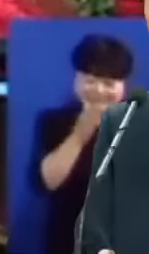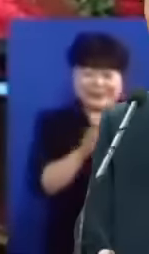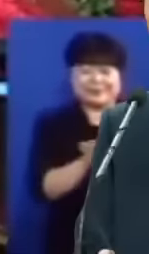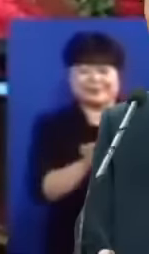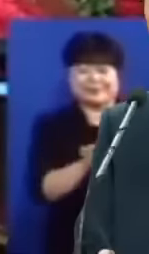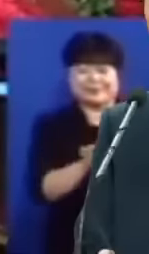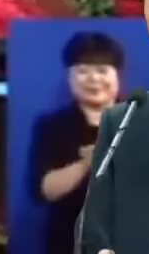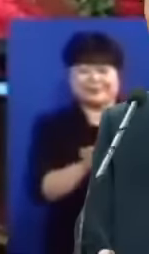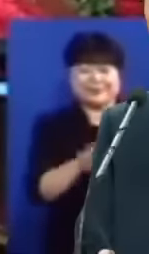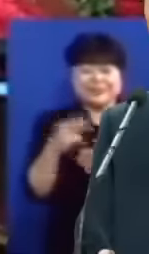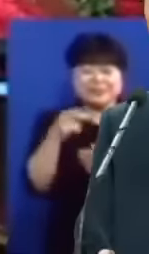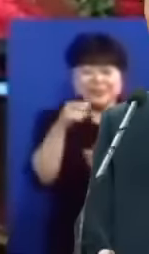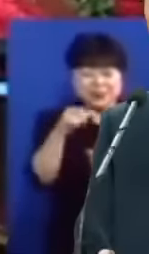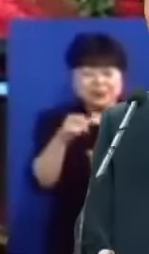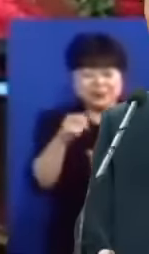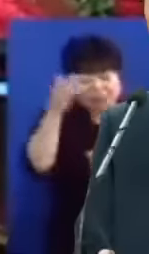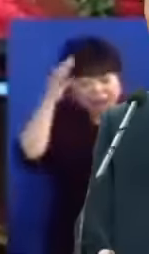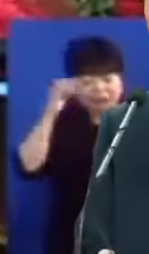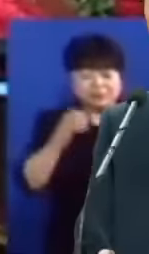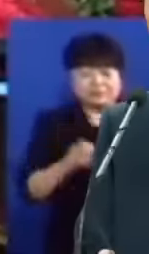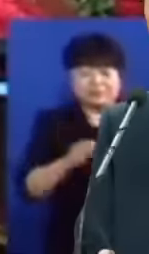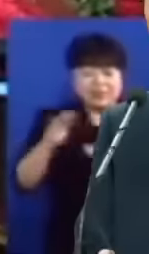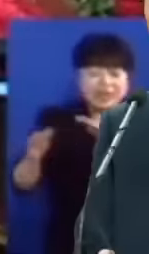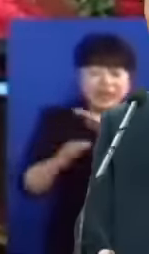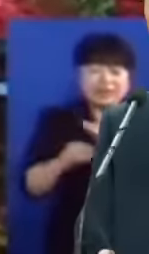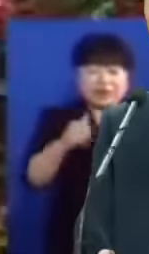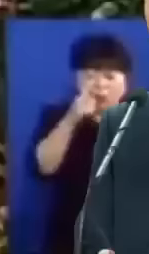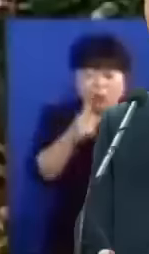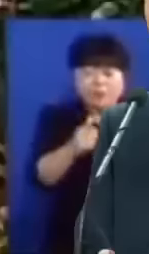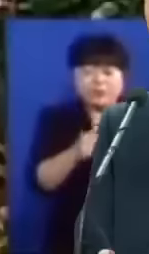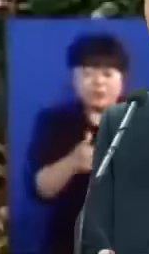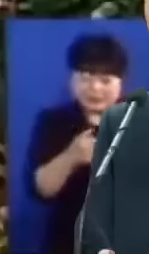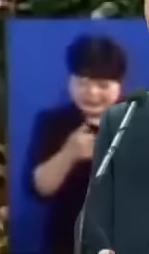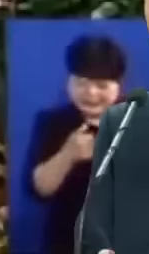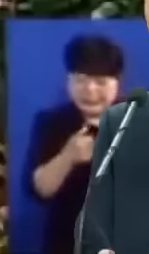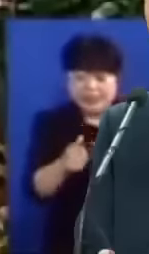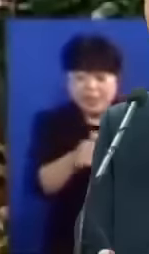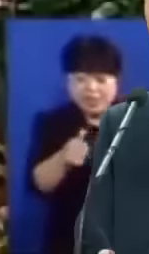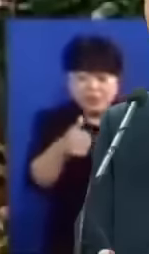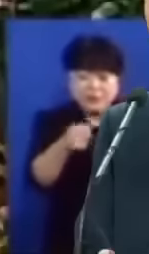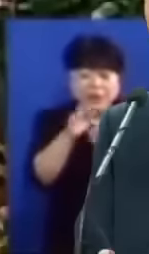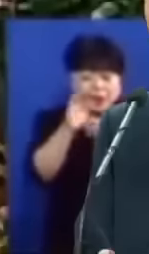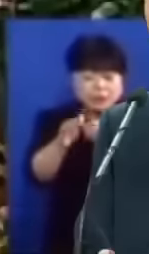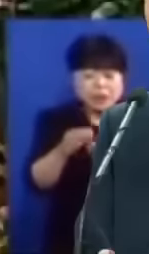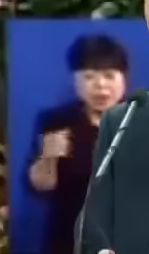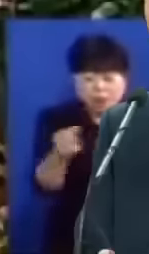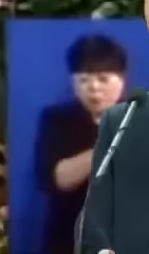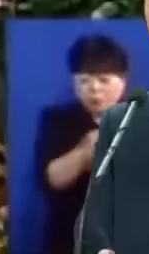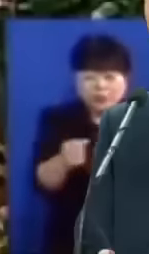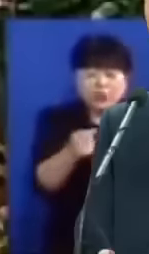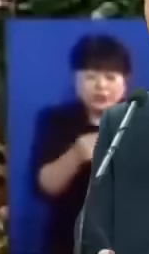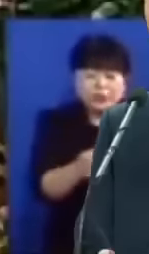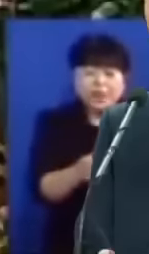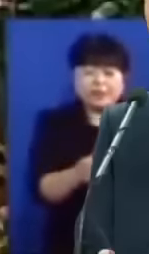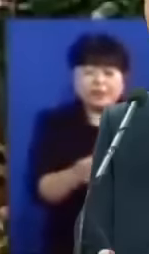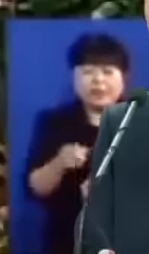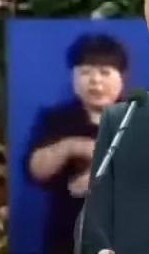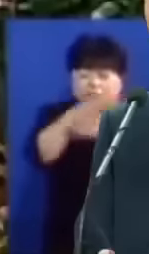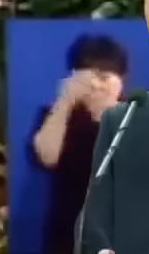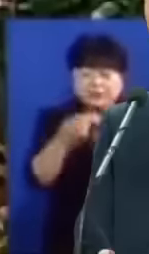것입니다. 2005년 한국가정법률상담소에서는 이혼상담을 하는 이후에 폭력으로 인한 것이